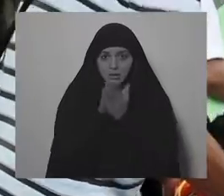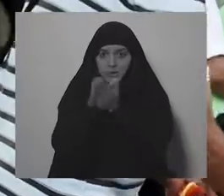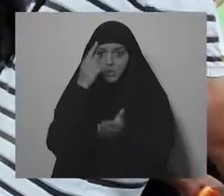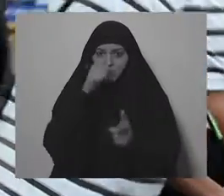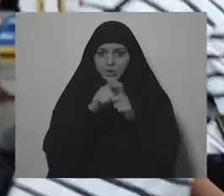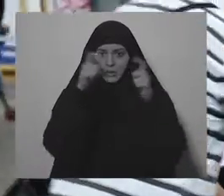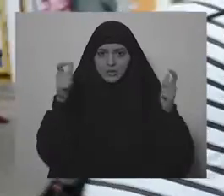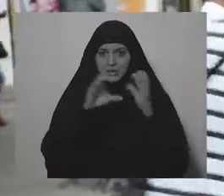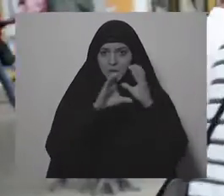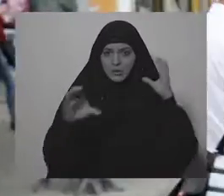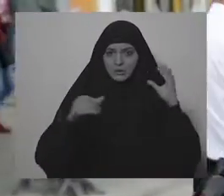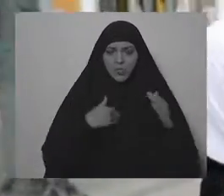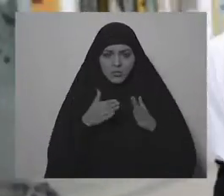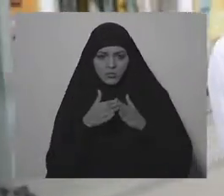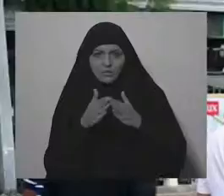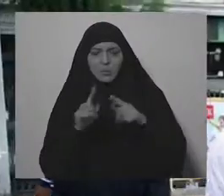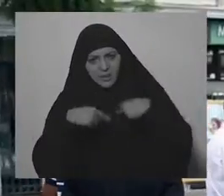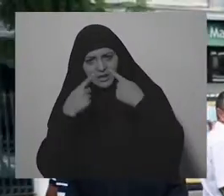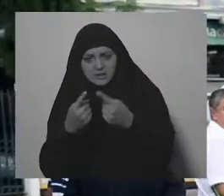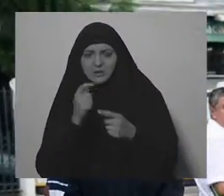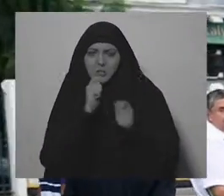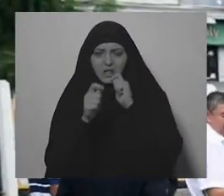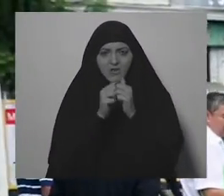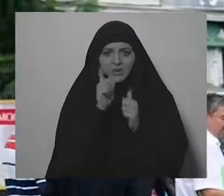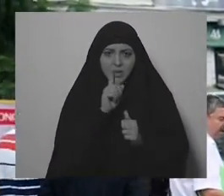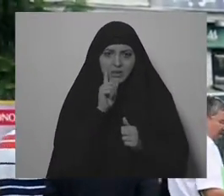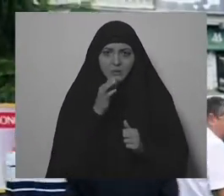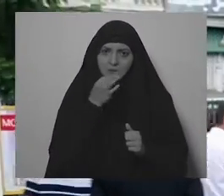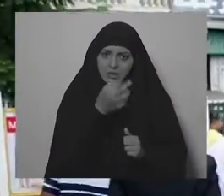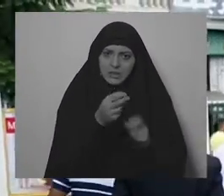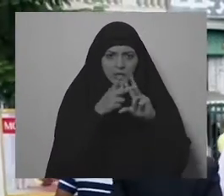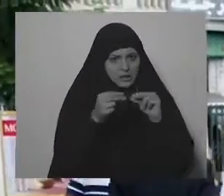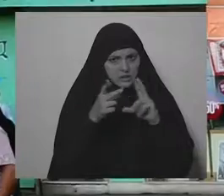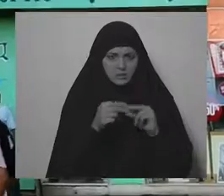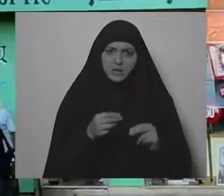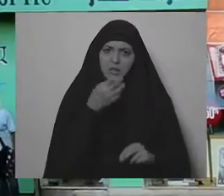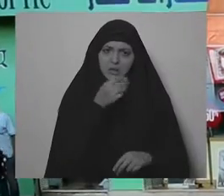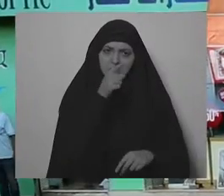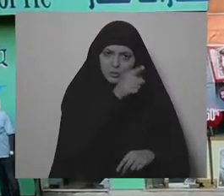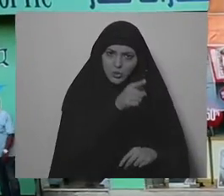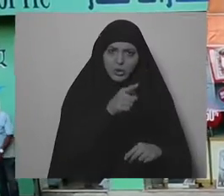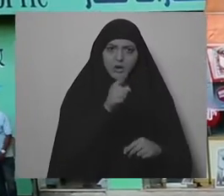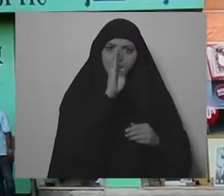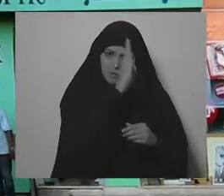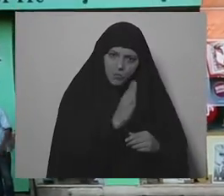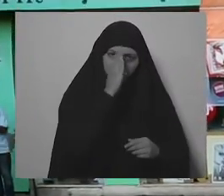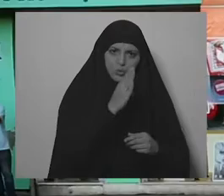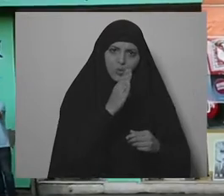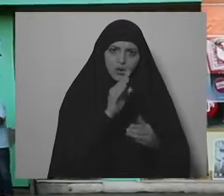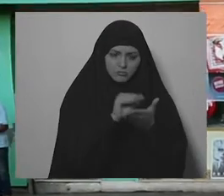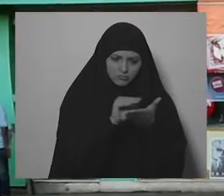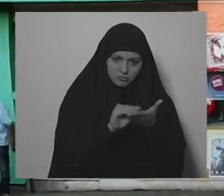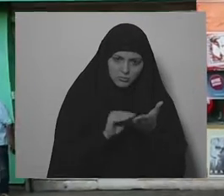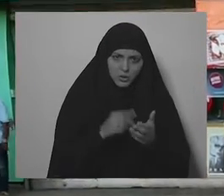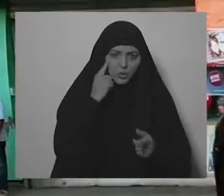مشيت لمدام الزواري بديت نحكي لها معناها على الانيسياتيف، قلت لي نو انت معناها هوني حاجتك